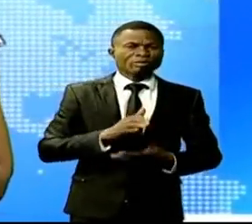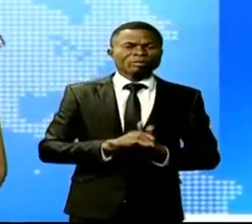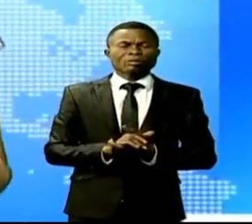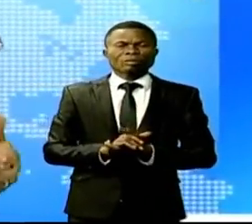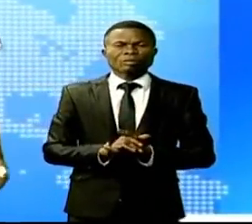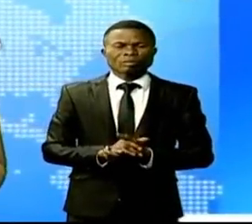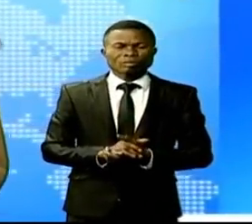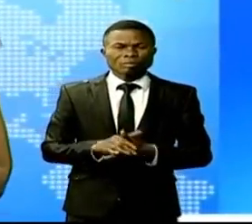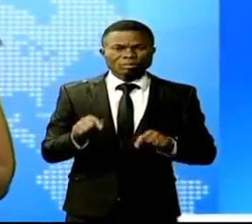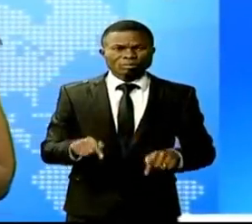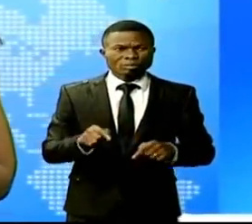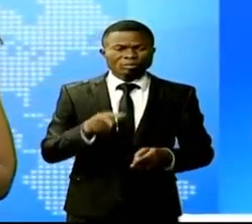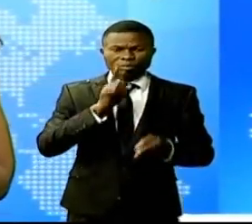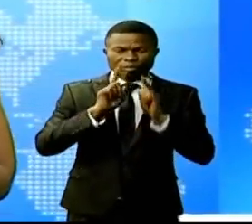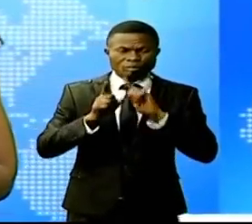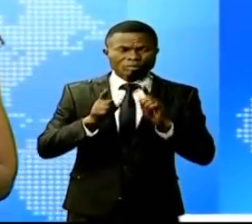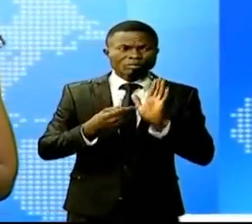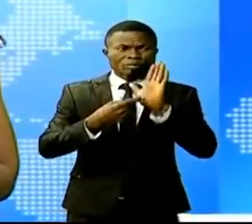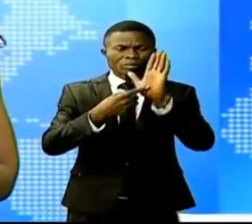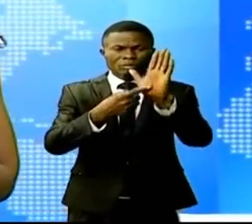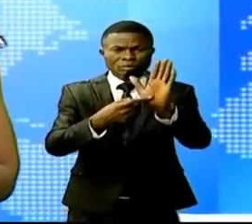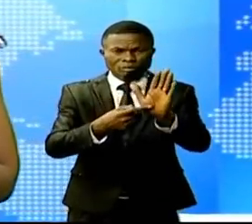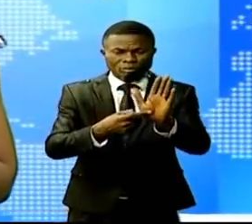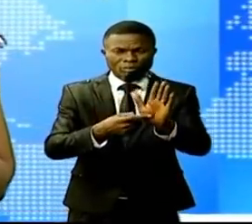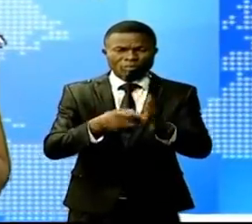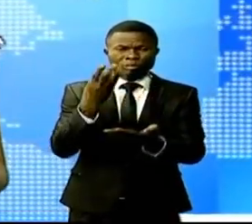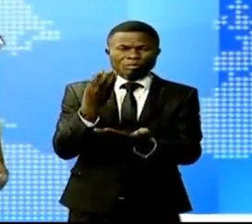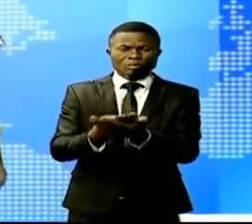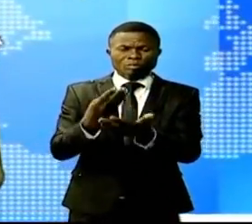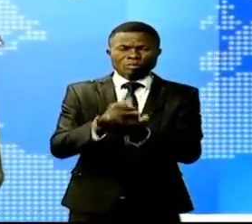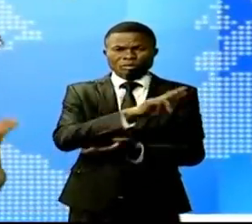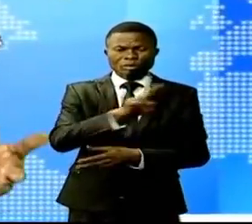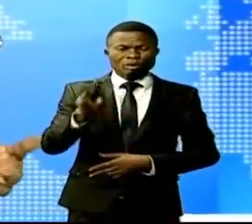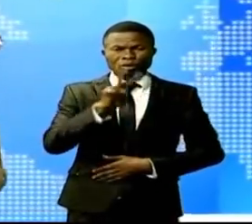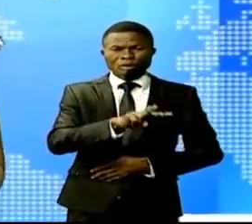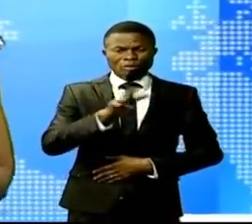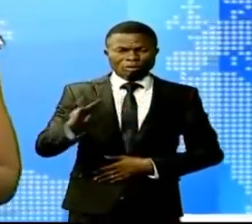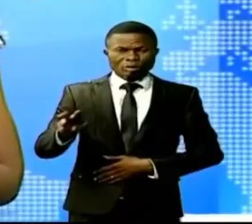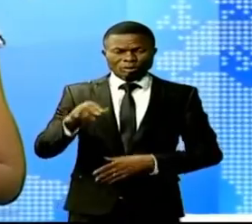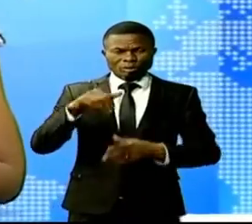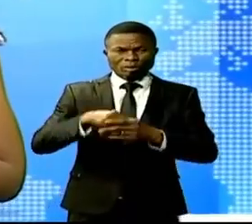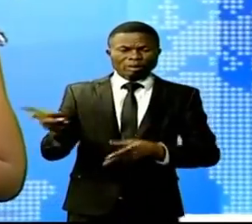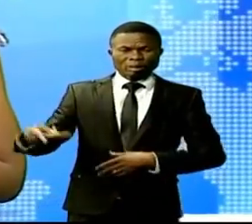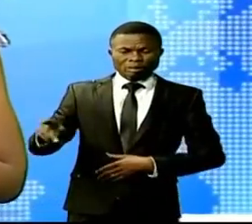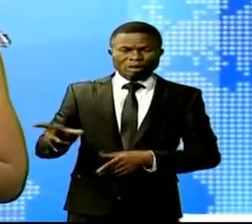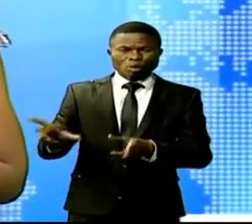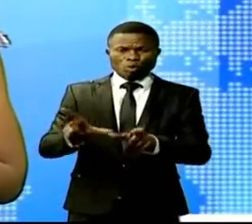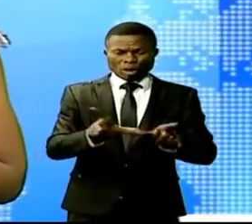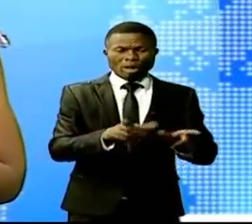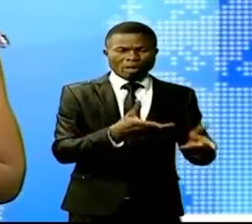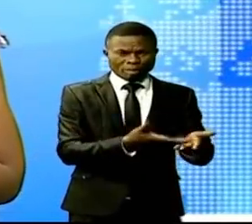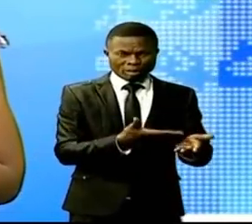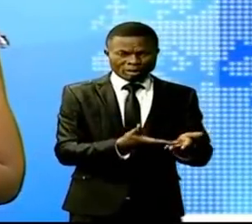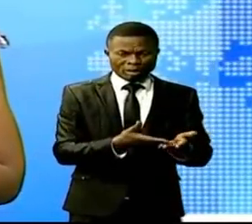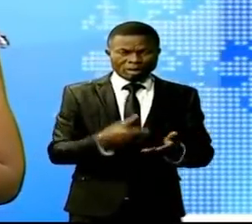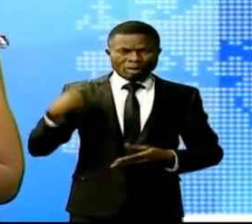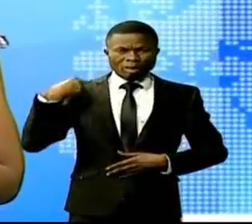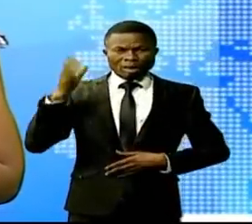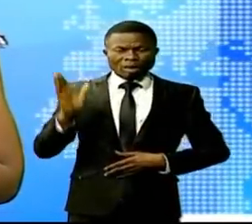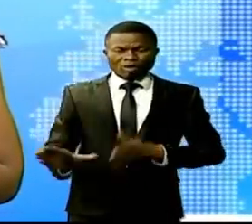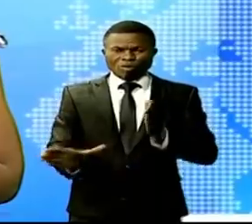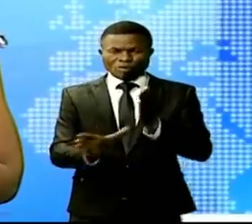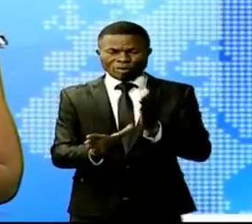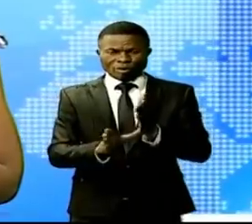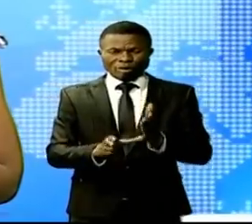Changeons de chapitre pour parler de la présentation du budget 2022, toujours dans la province du Lualaba. Le gouverneur ad